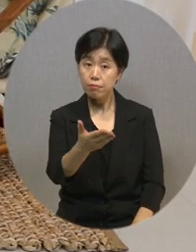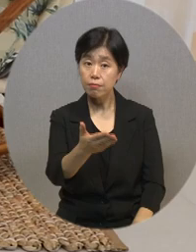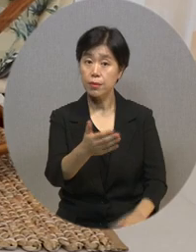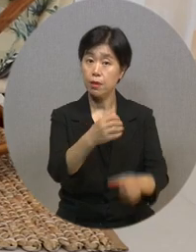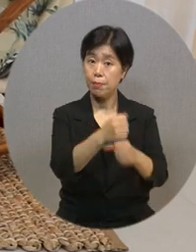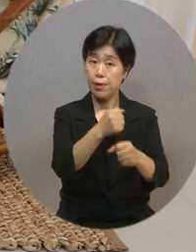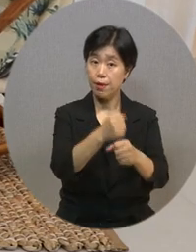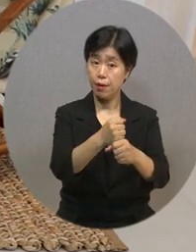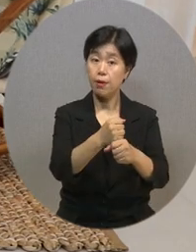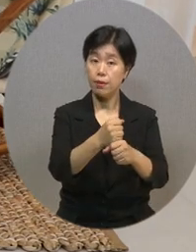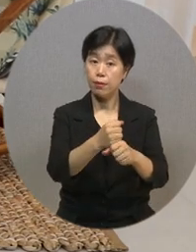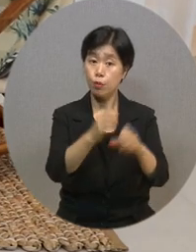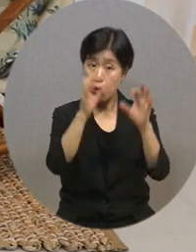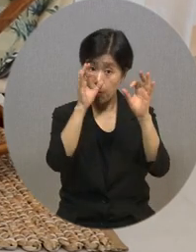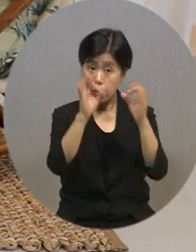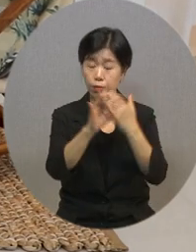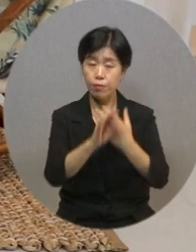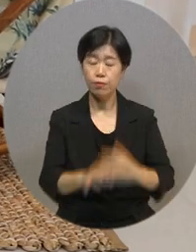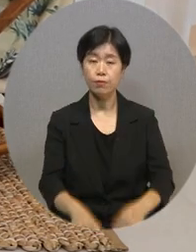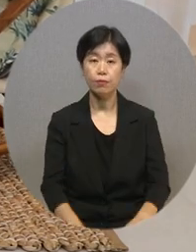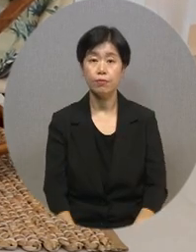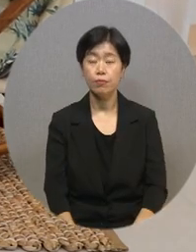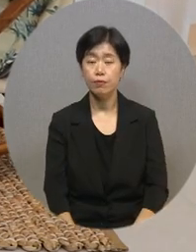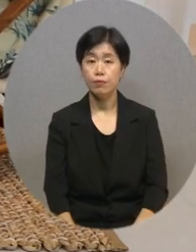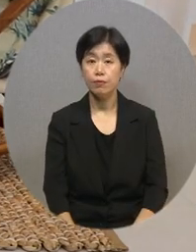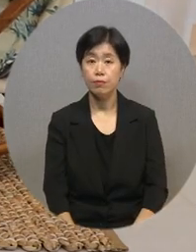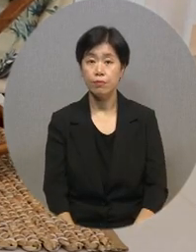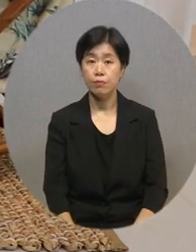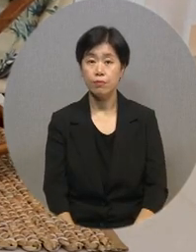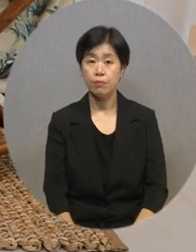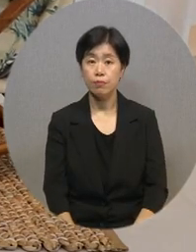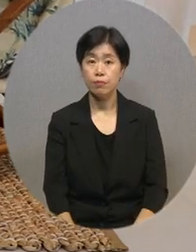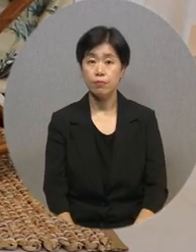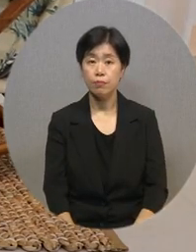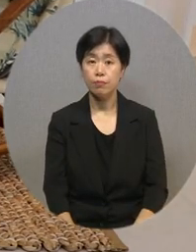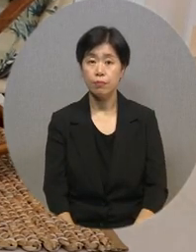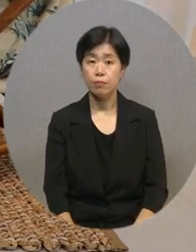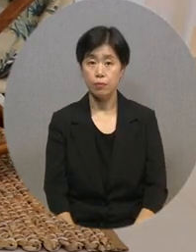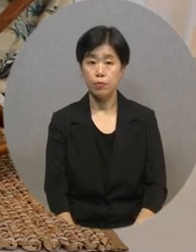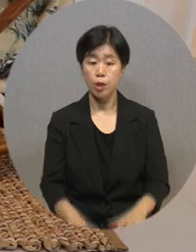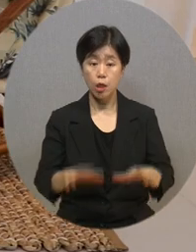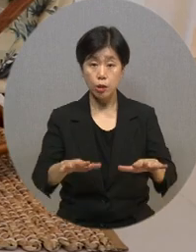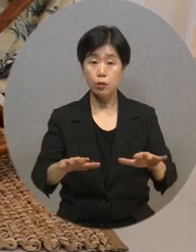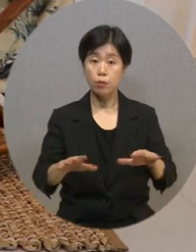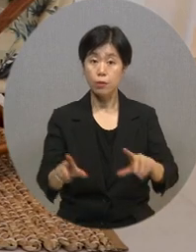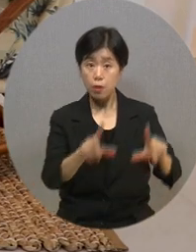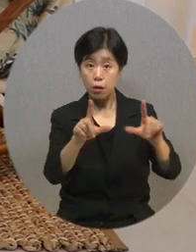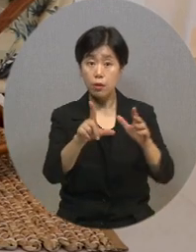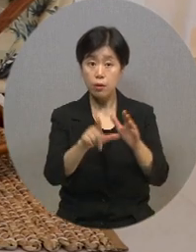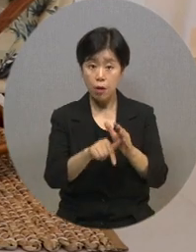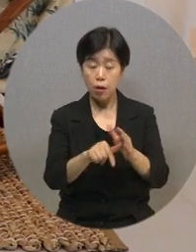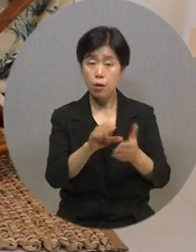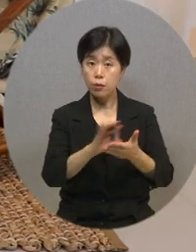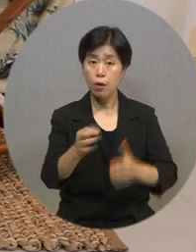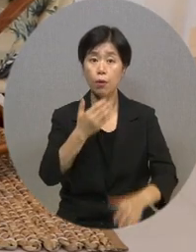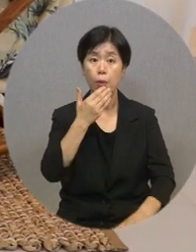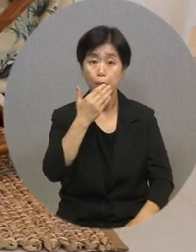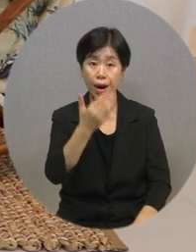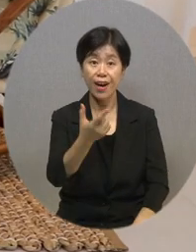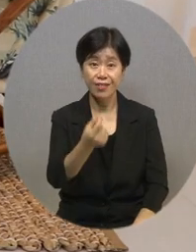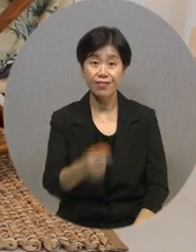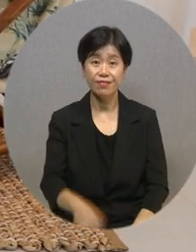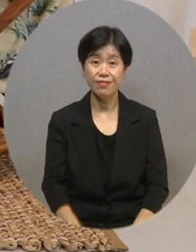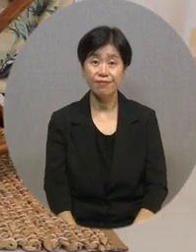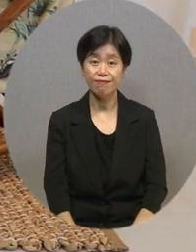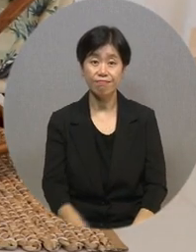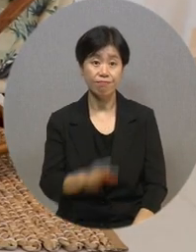이렇게 작가님 작품을 보게 되면 실용적인 것이 굉장히 또 많이 가미돼가지고 우리